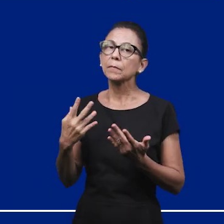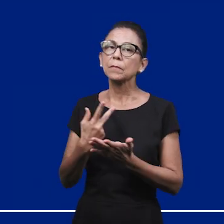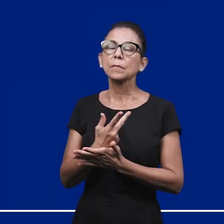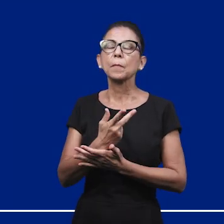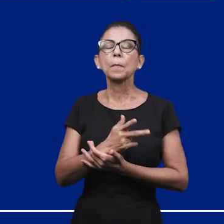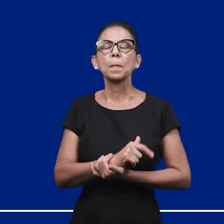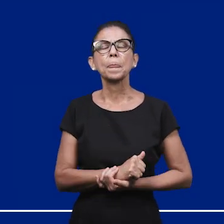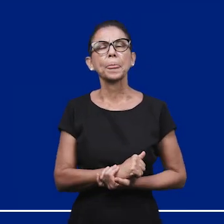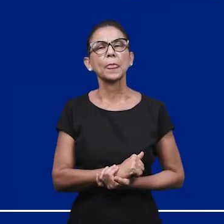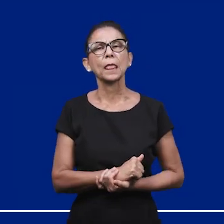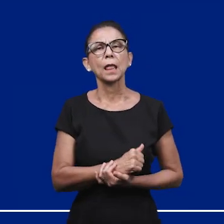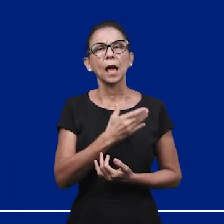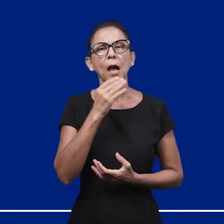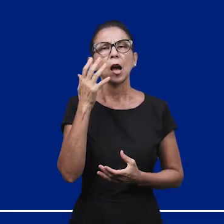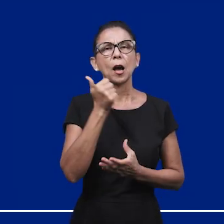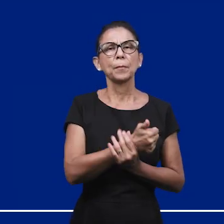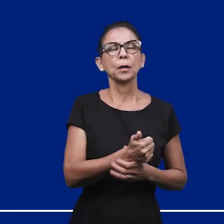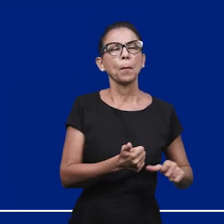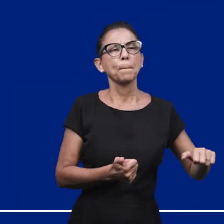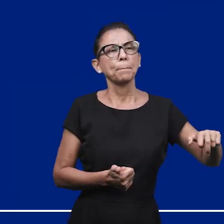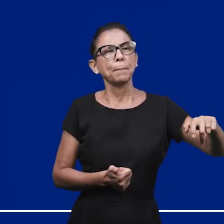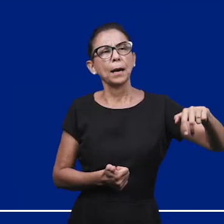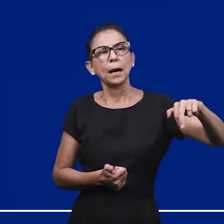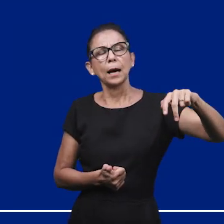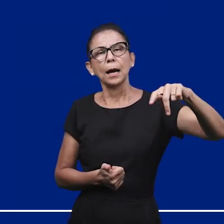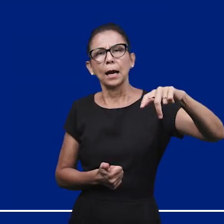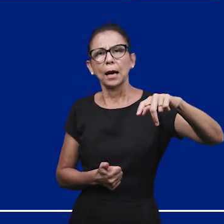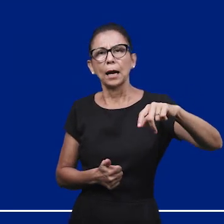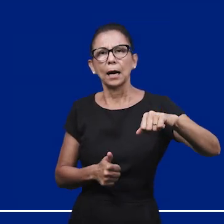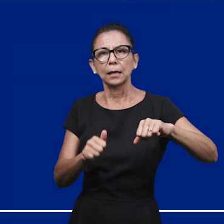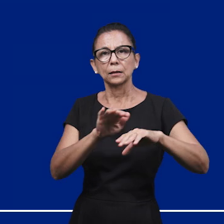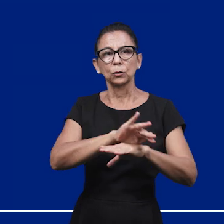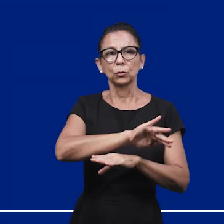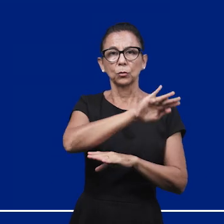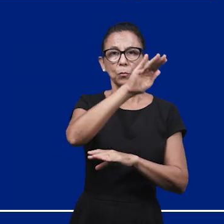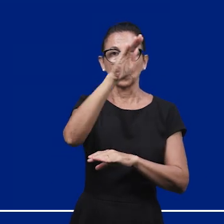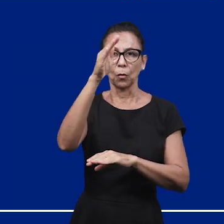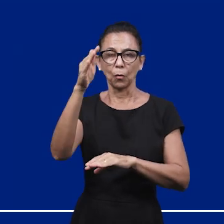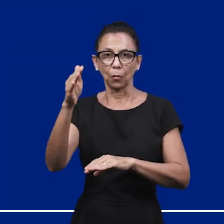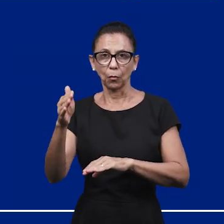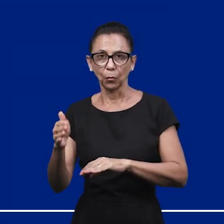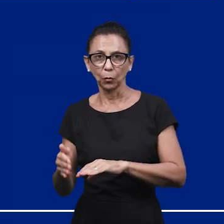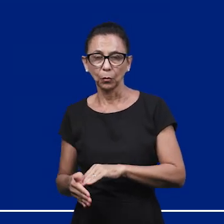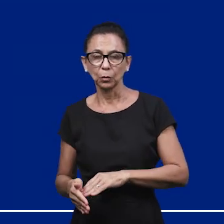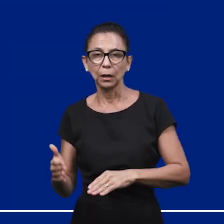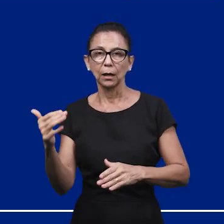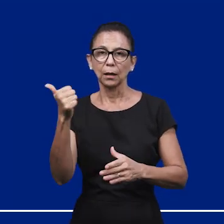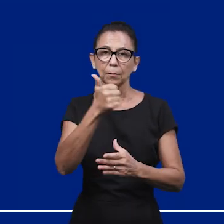Et Abraham regardait, voici un agneau derrière lui, David.